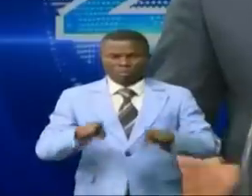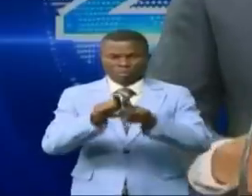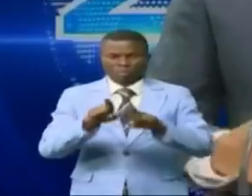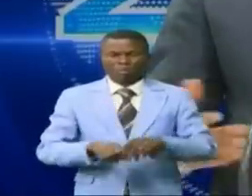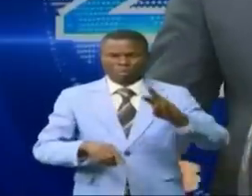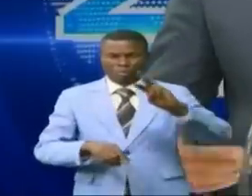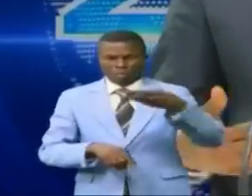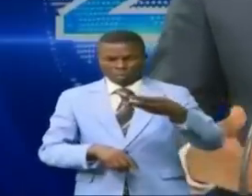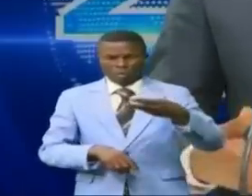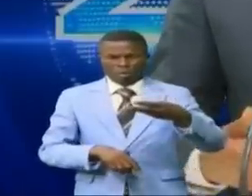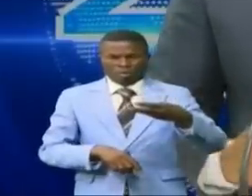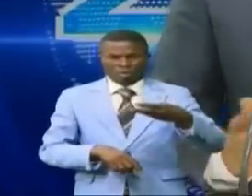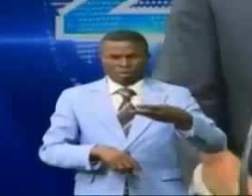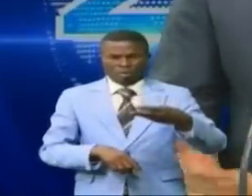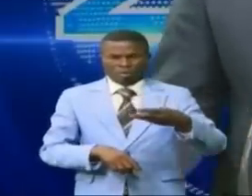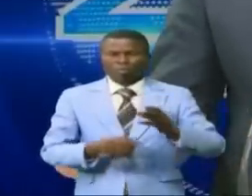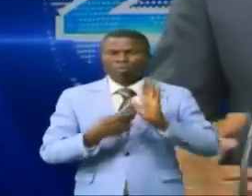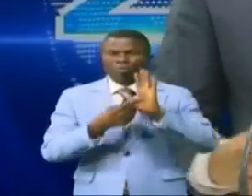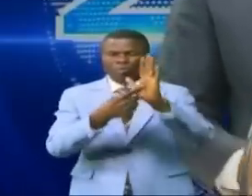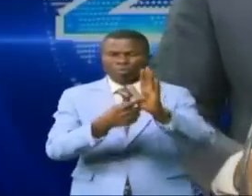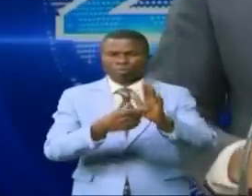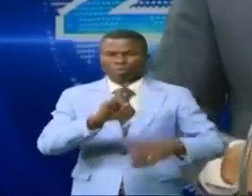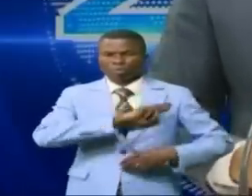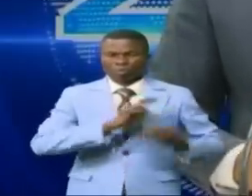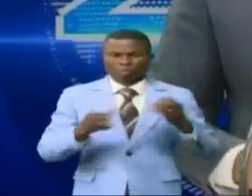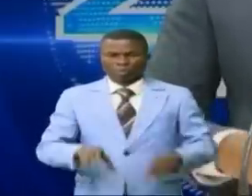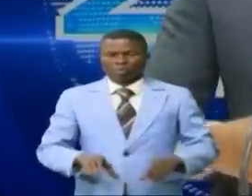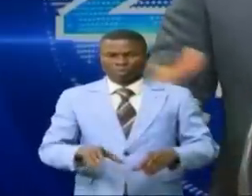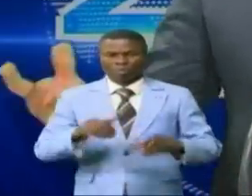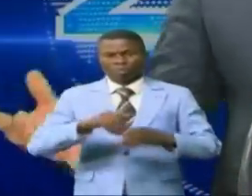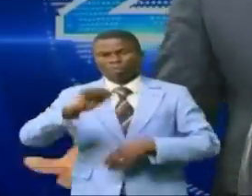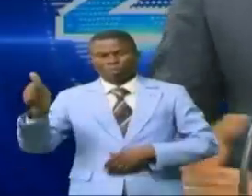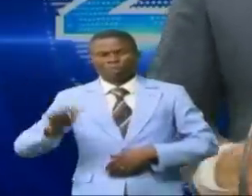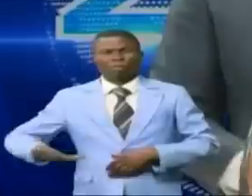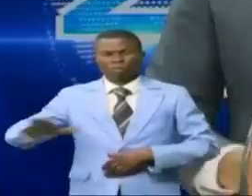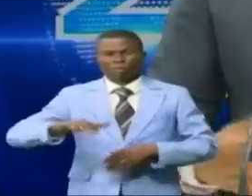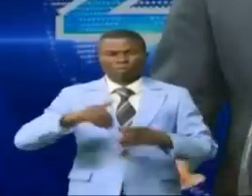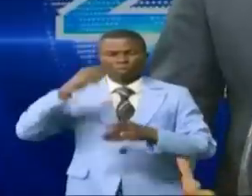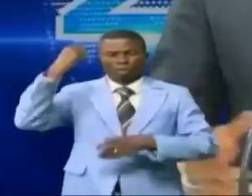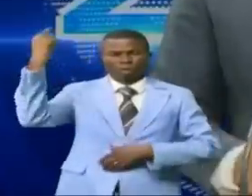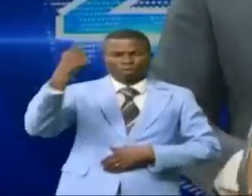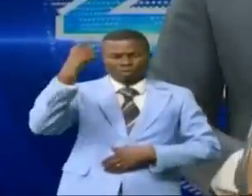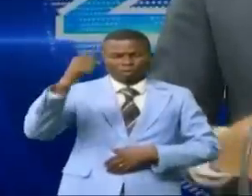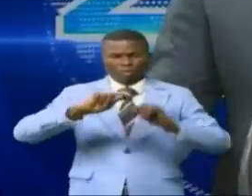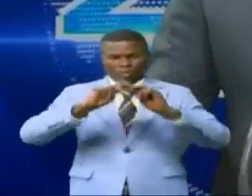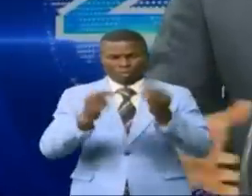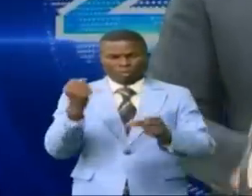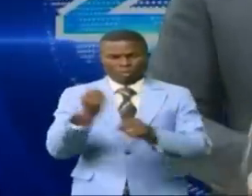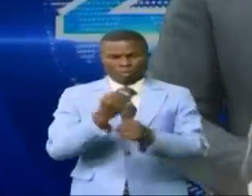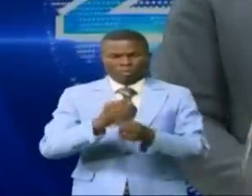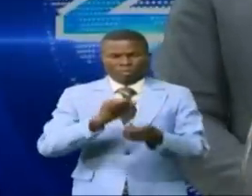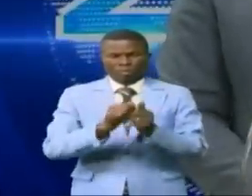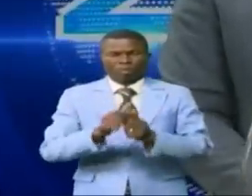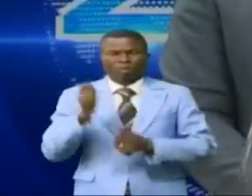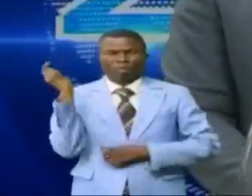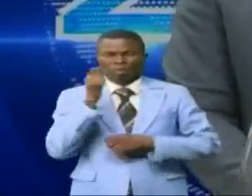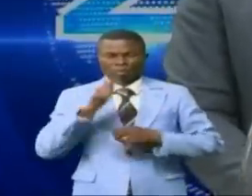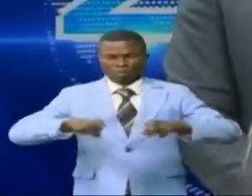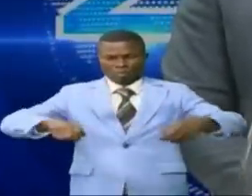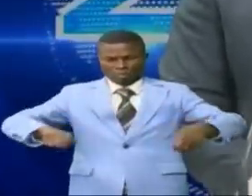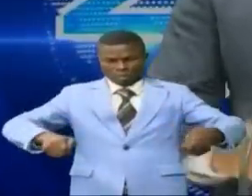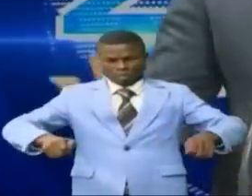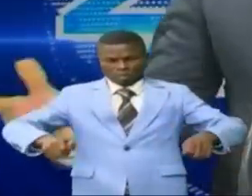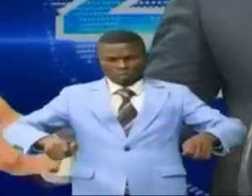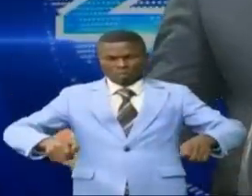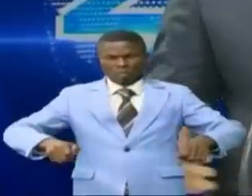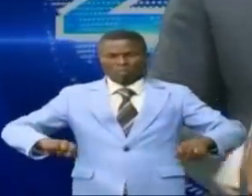trois, représenter la RDC auprès des autres pays ou structures qui travaillent sur la batterie